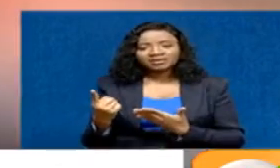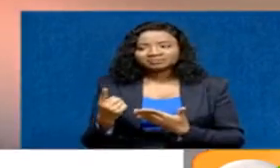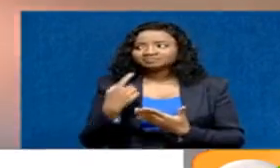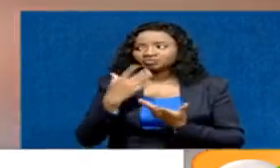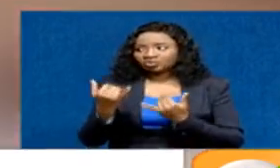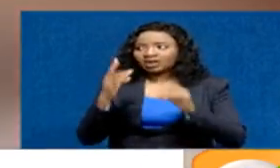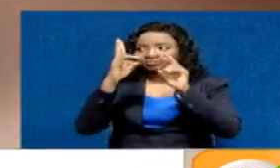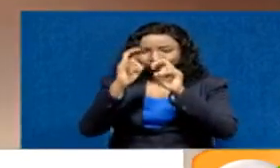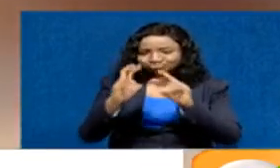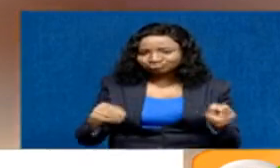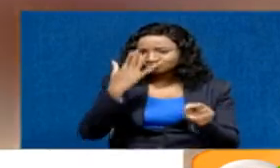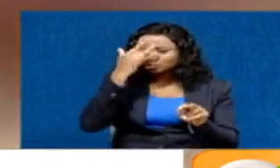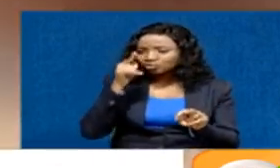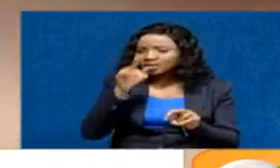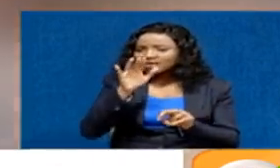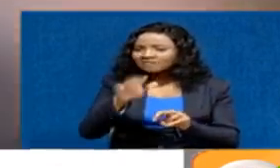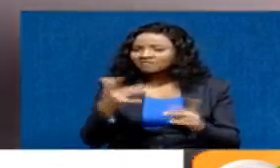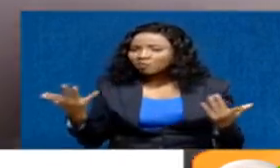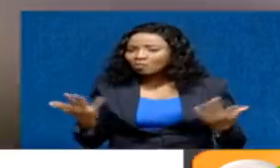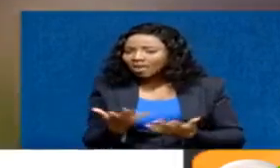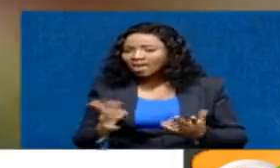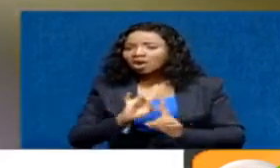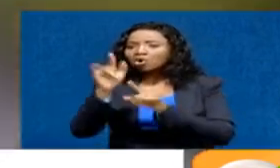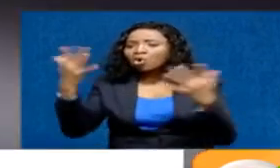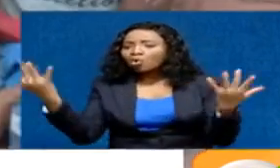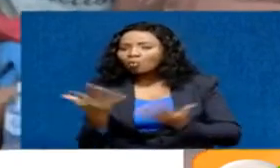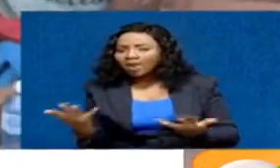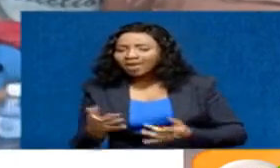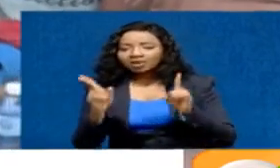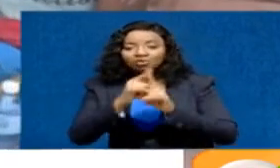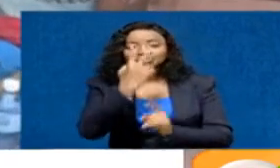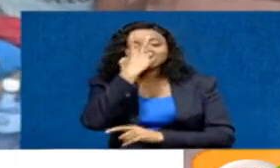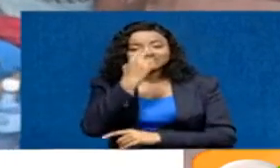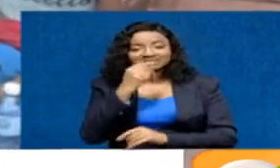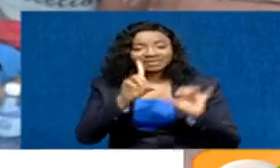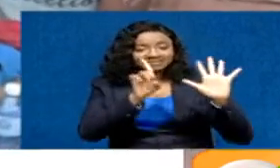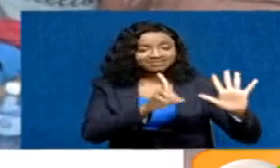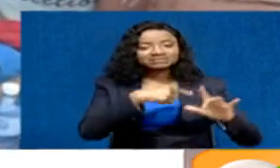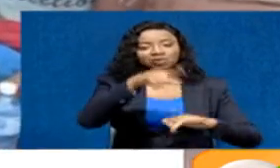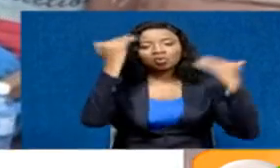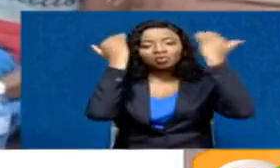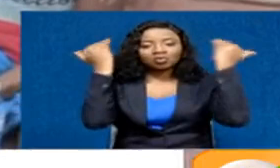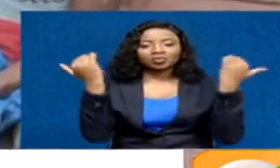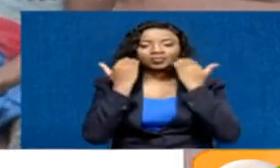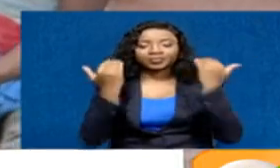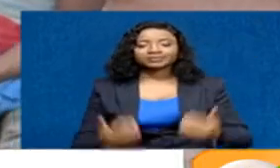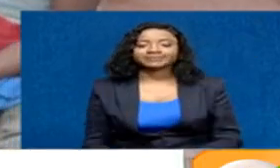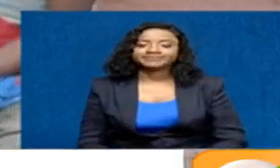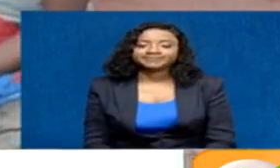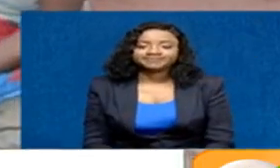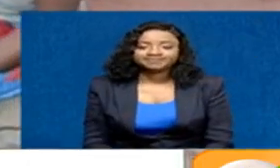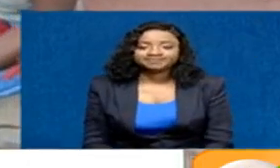Uchunguzi unaendelea ili kubaini walikokuwa wakipelekwa, huku washukiwa wakitarajiwa kufikishwa mahakamani.